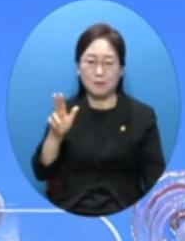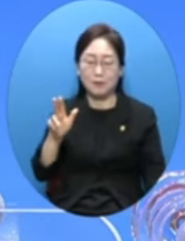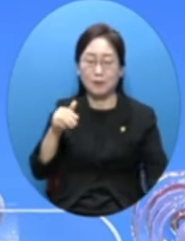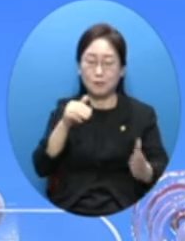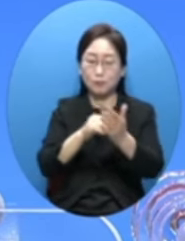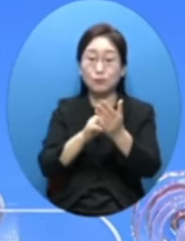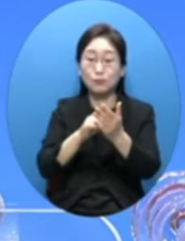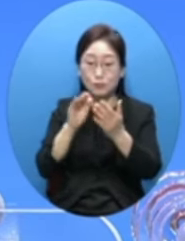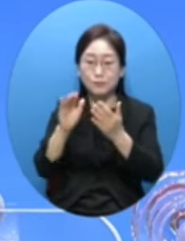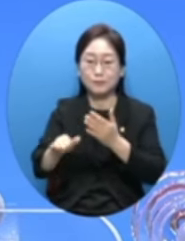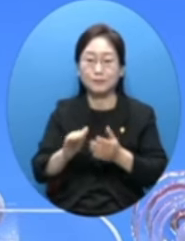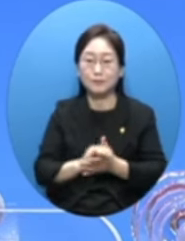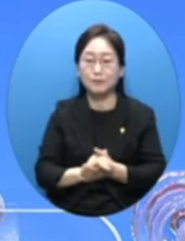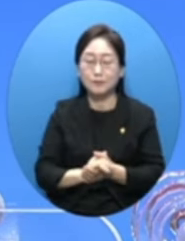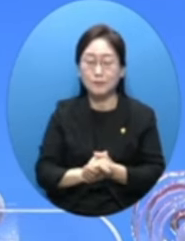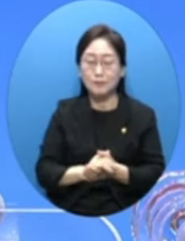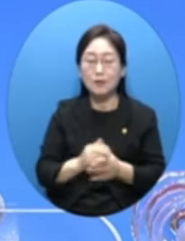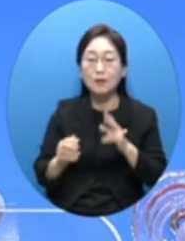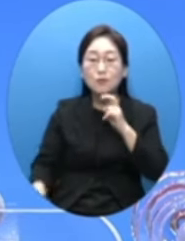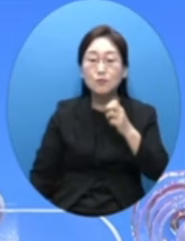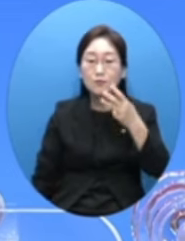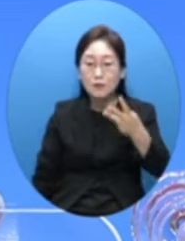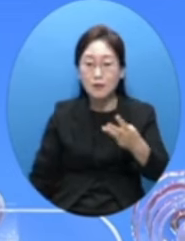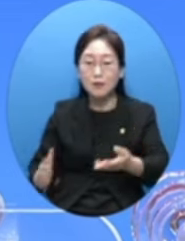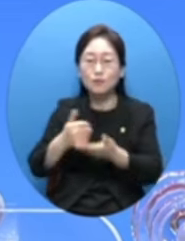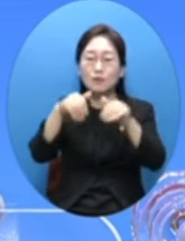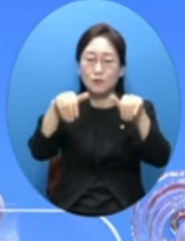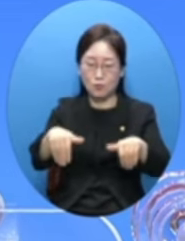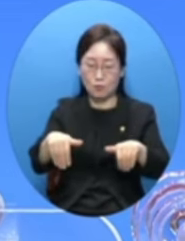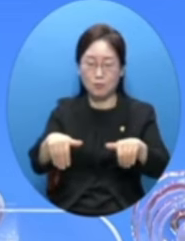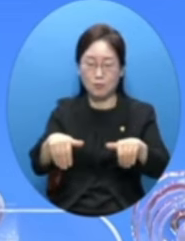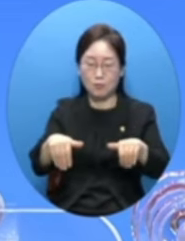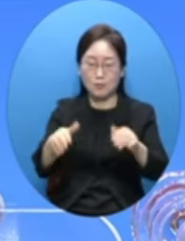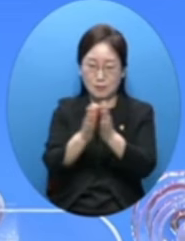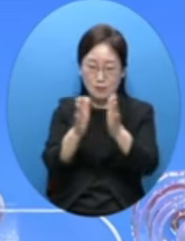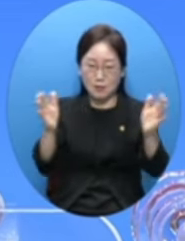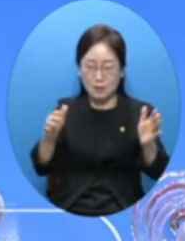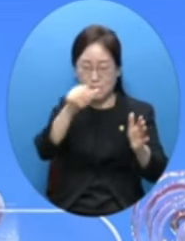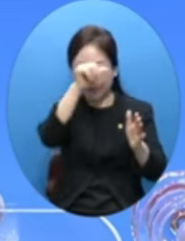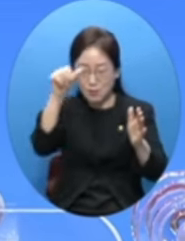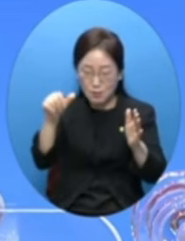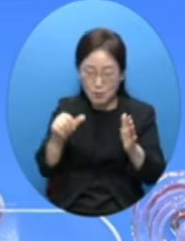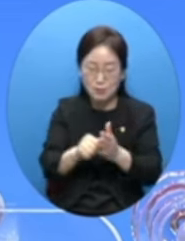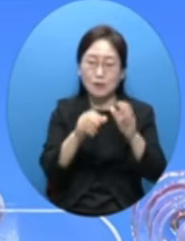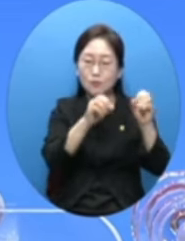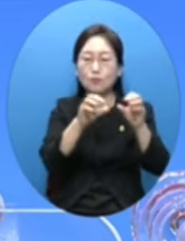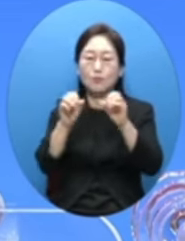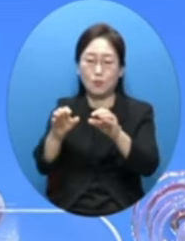하고 23살에 주여종이 되어서 평생 주님에서 선교를 했는데